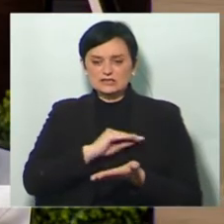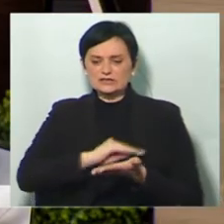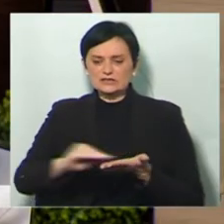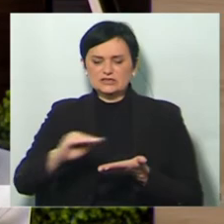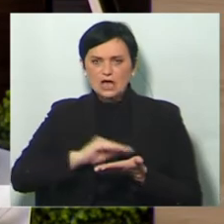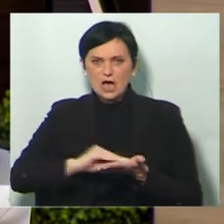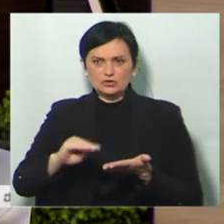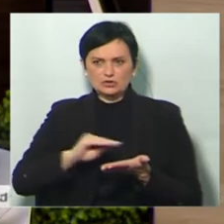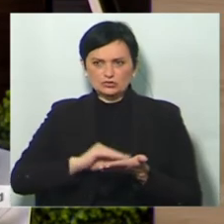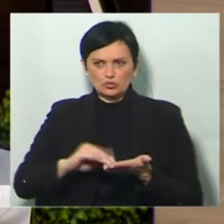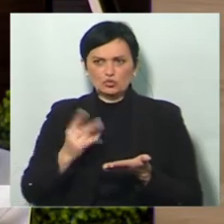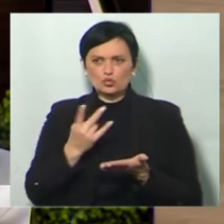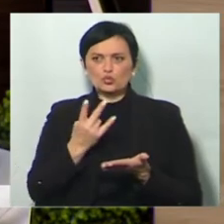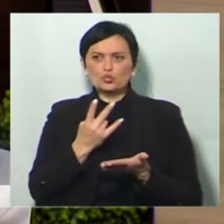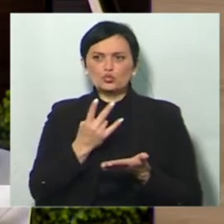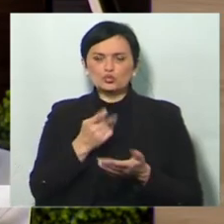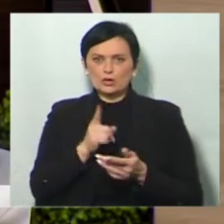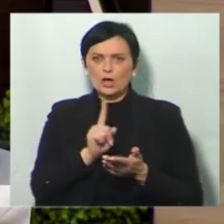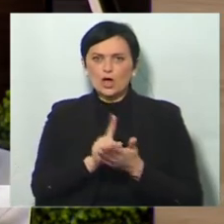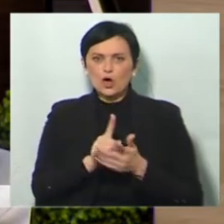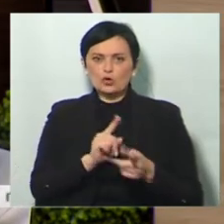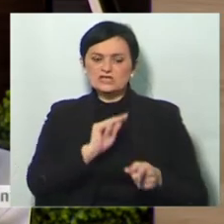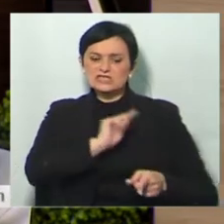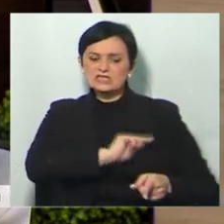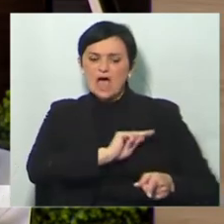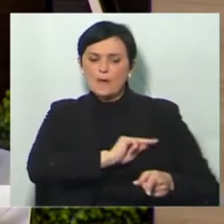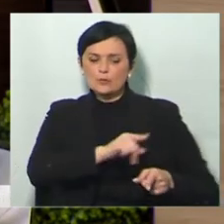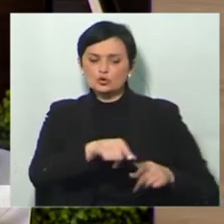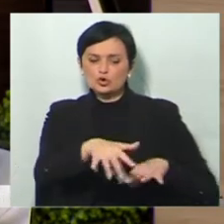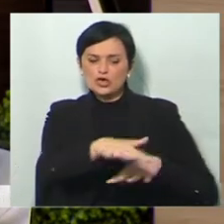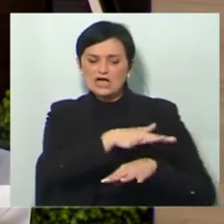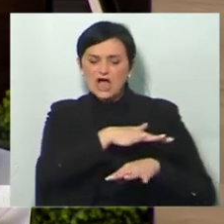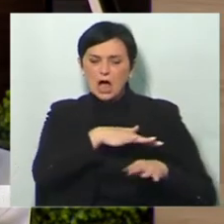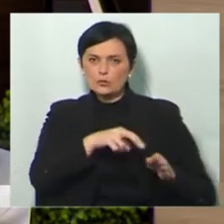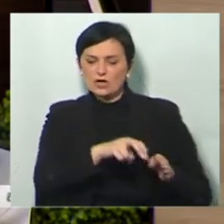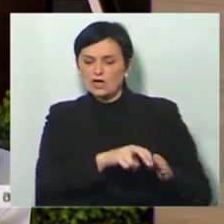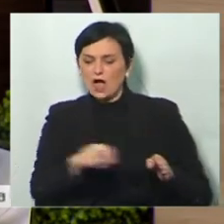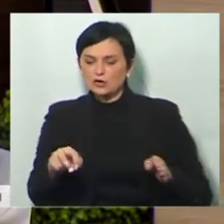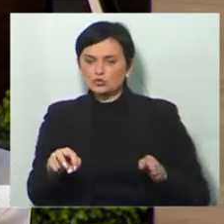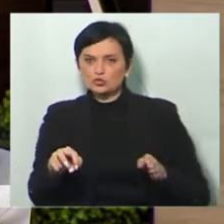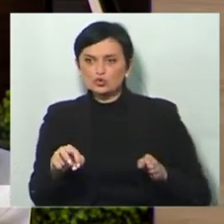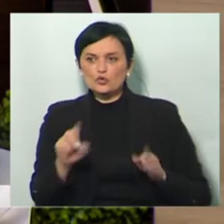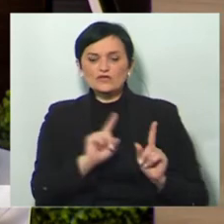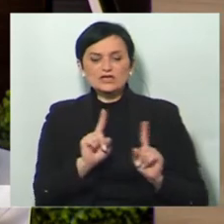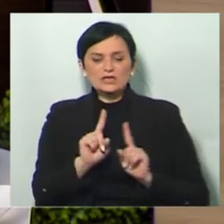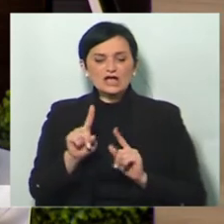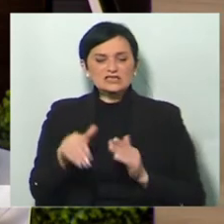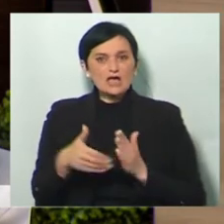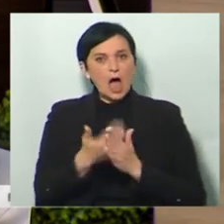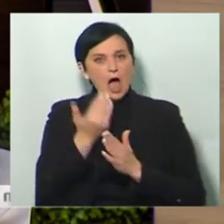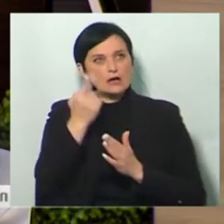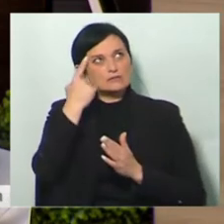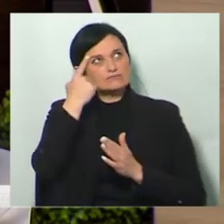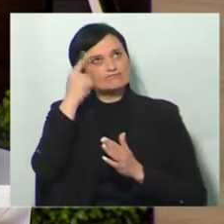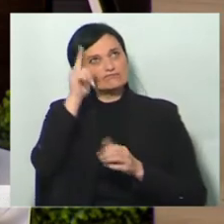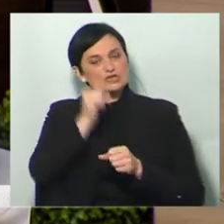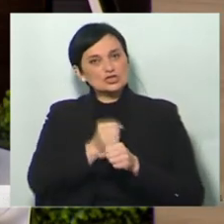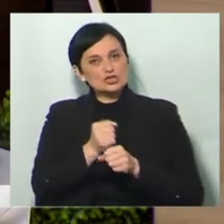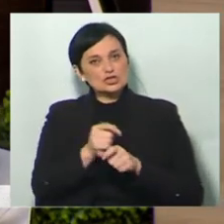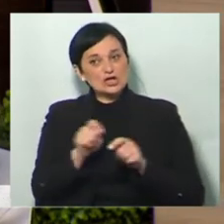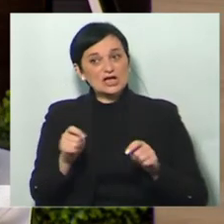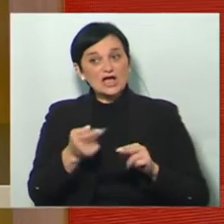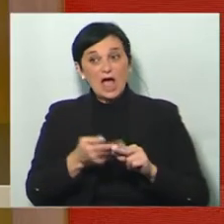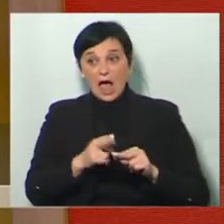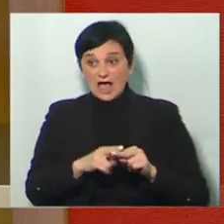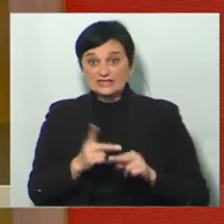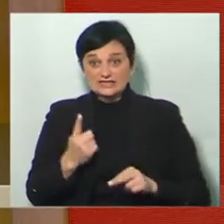თქვათ რაღაცა მომენტი უნდა გასულიყავი იმ სამუშაო გარემოდან და ასე შემდეგ, რათა რაღაც ახალი შეგექვნა. ეს განმარტოება